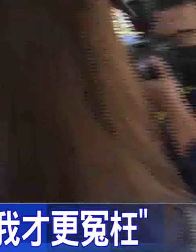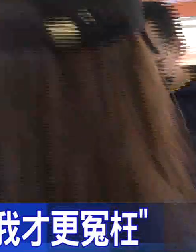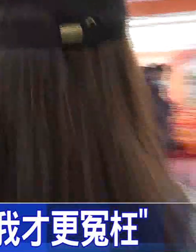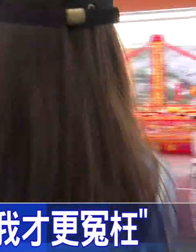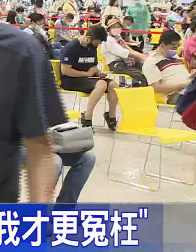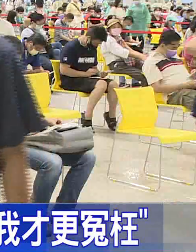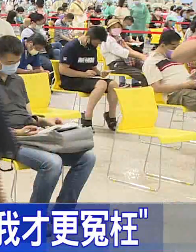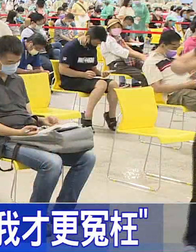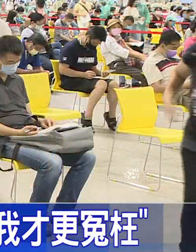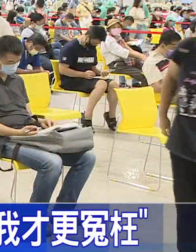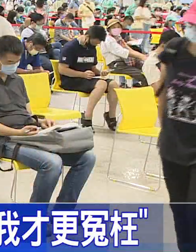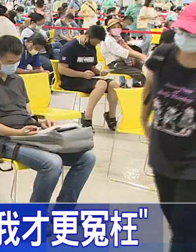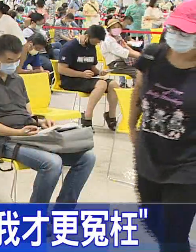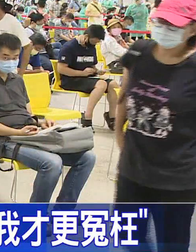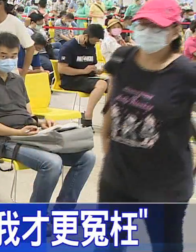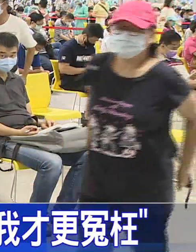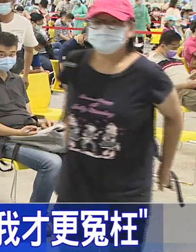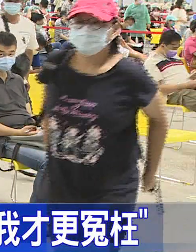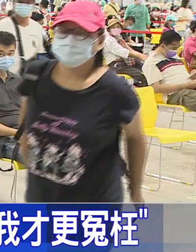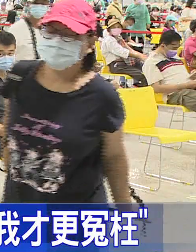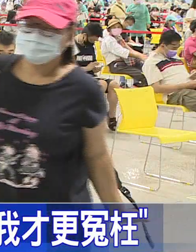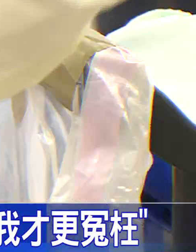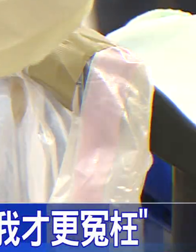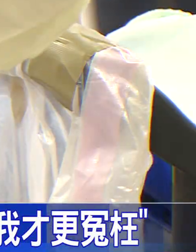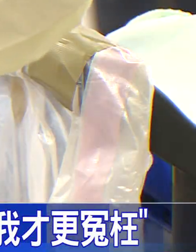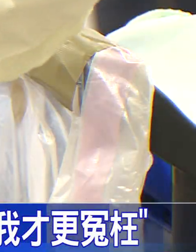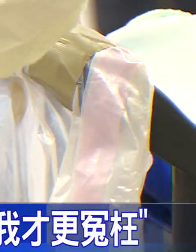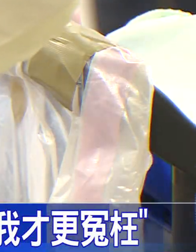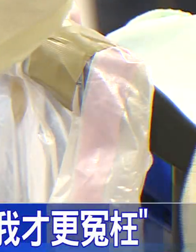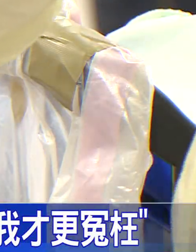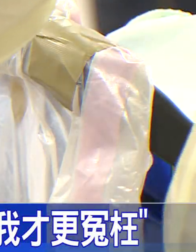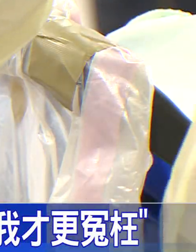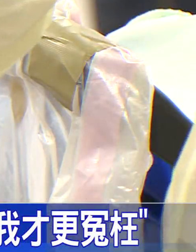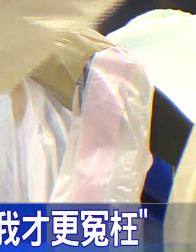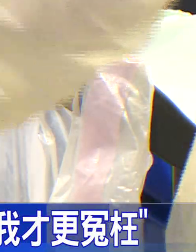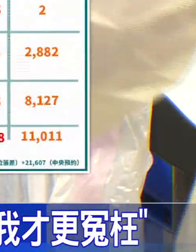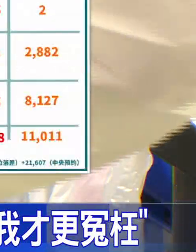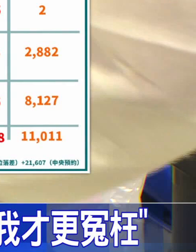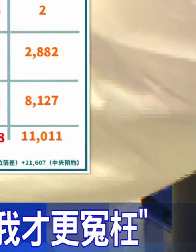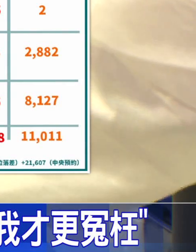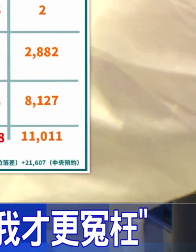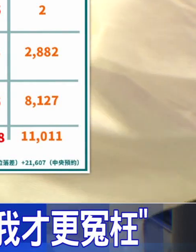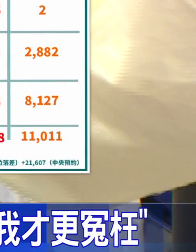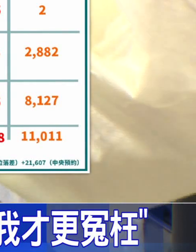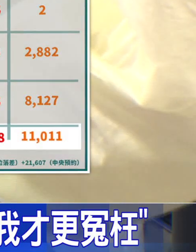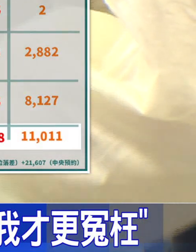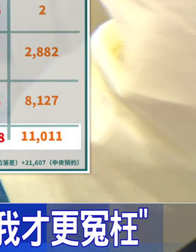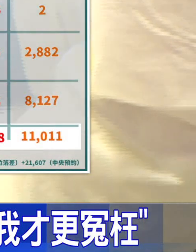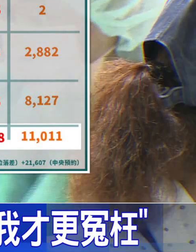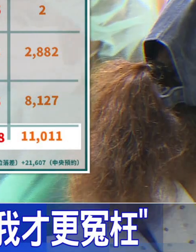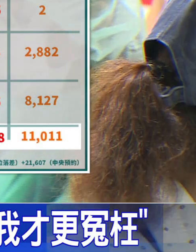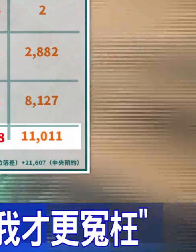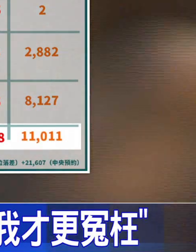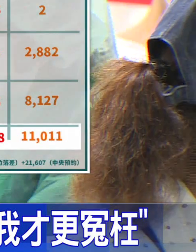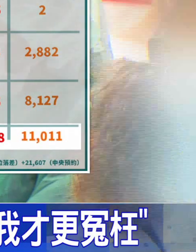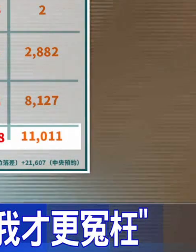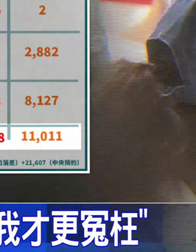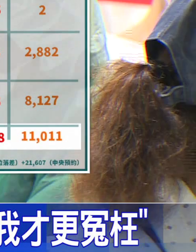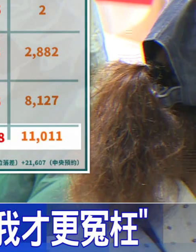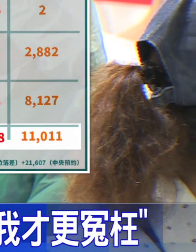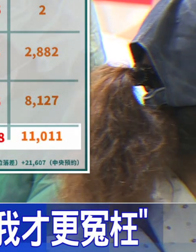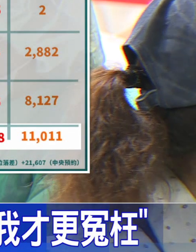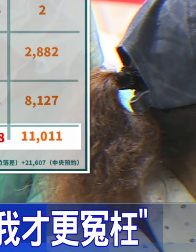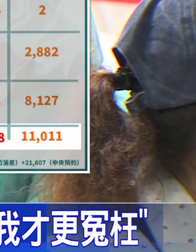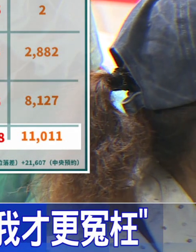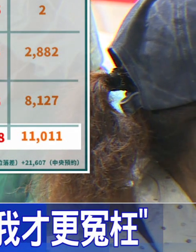开不足，达不到中央给的疫苗数。北市府直接公布疫苗实际预约人数，指挥中心给了约41万剂，但北市第一